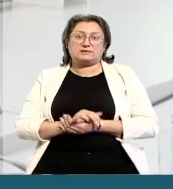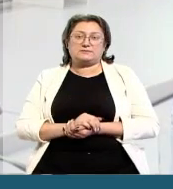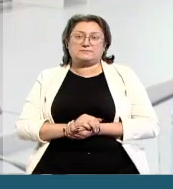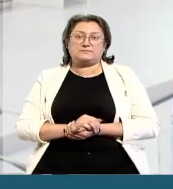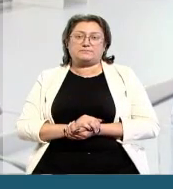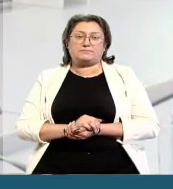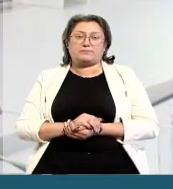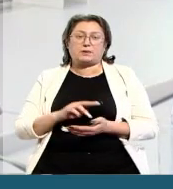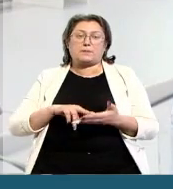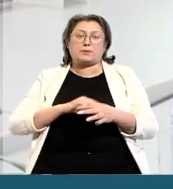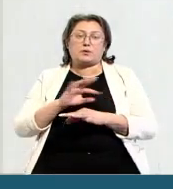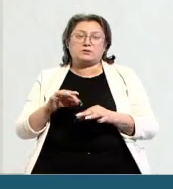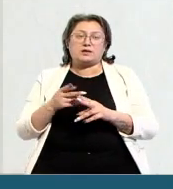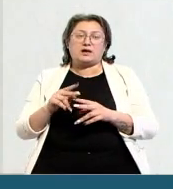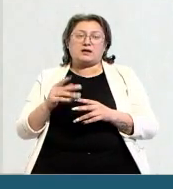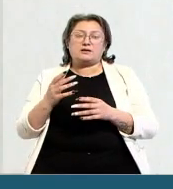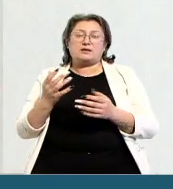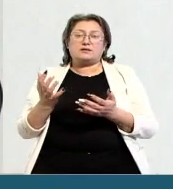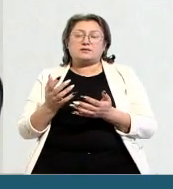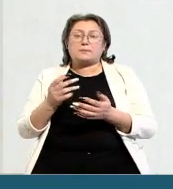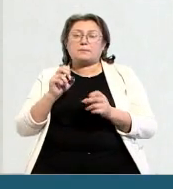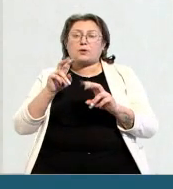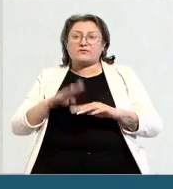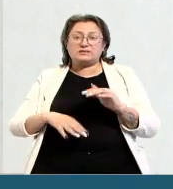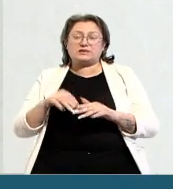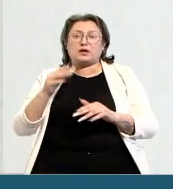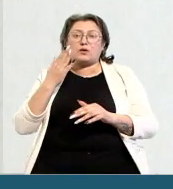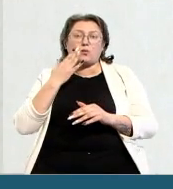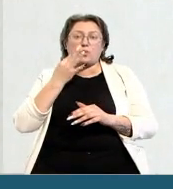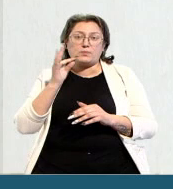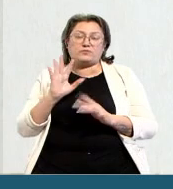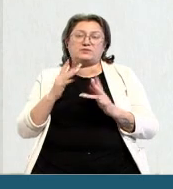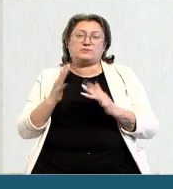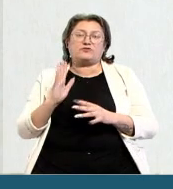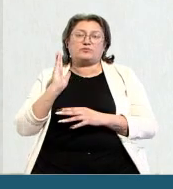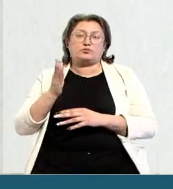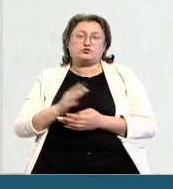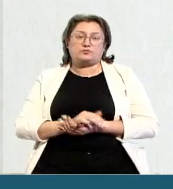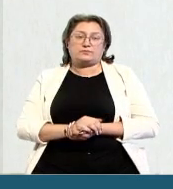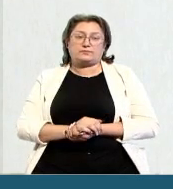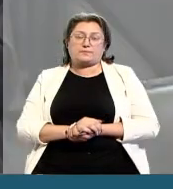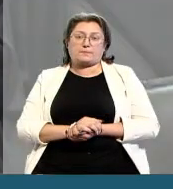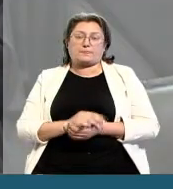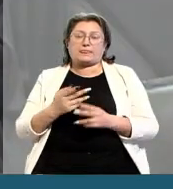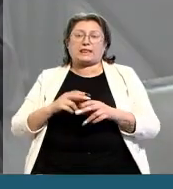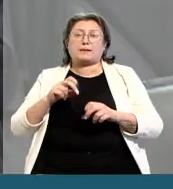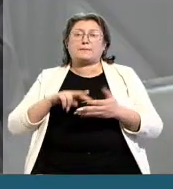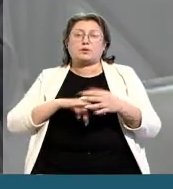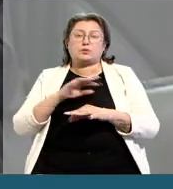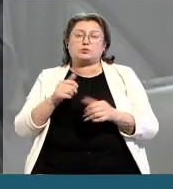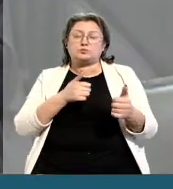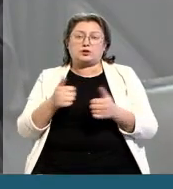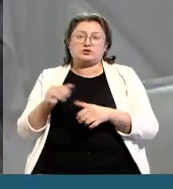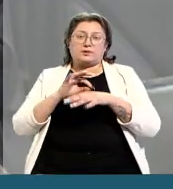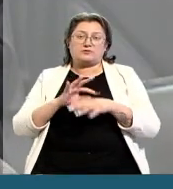Отырыс барысында жаңа кәсіптер атылысын әзірлеу мәселелері қаралды. Жоба болашақта сұранысқа ие болатын мамандықтар мен дағдыларды анықтауға